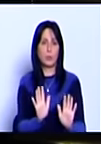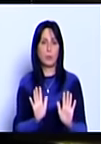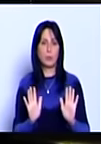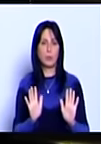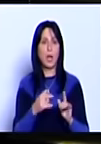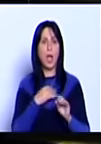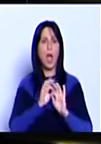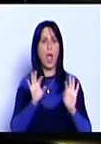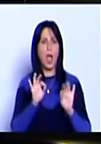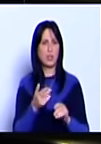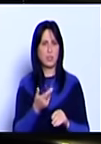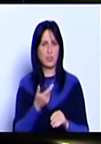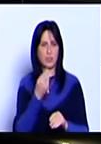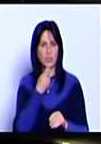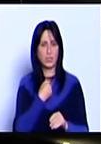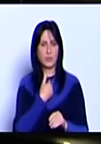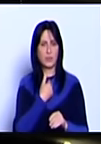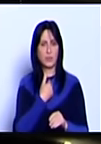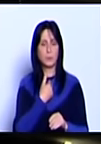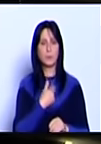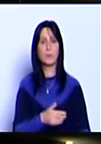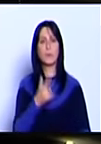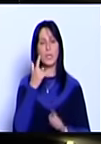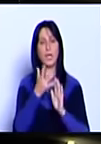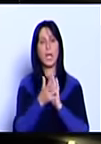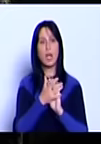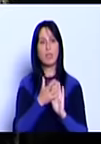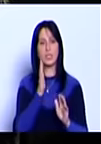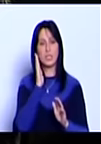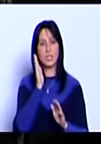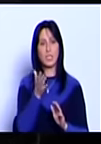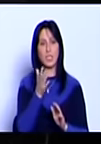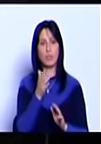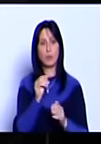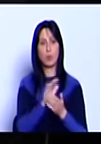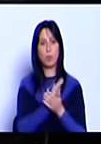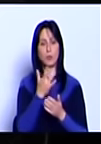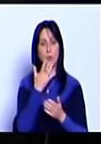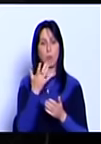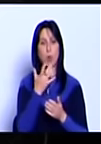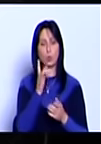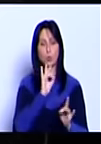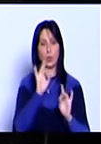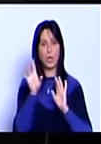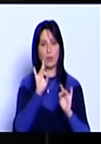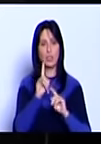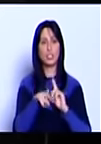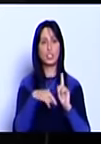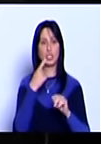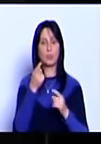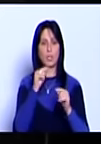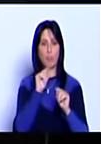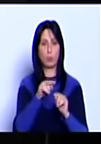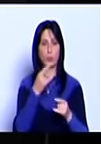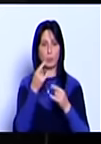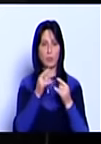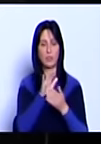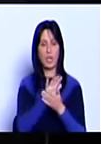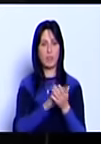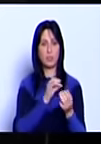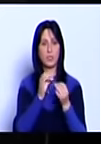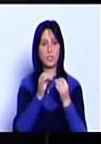ამის ახსნასაც არ ვაპირებ. კარგი, გასაგებია. ეხლა ჩვენს ეთერში იქნება უფასო პოლიტიკური რეკლამა და შემდეგ დავბრუნდებით ეთერში,